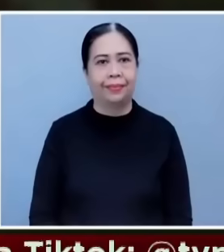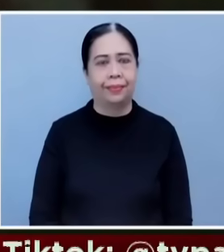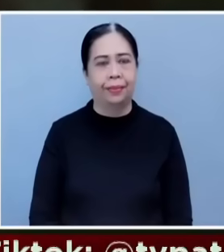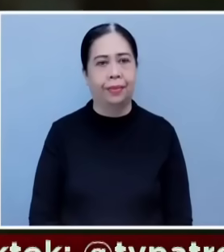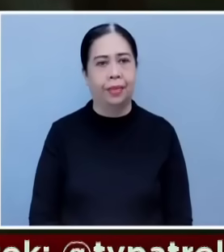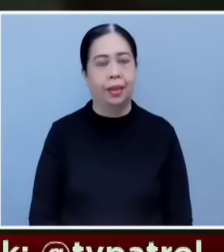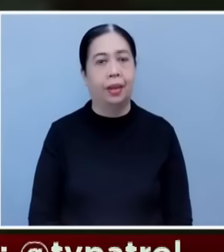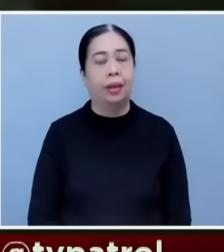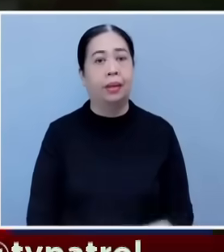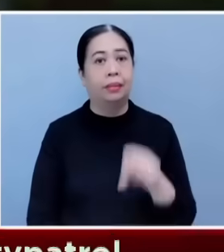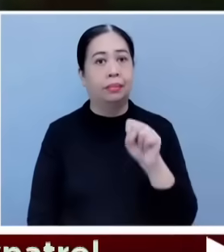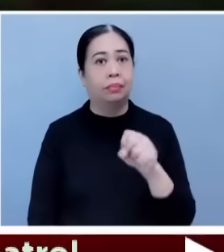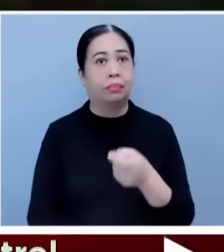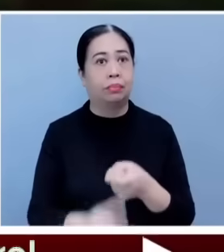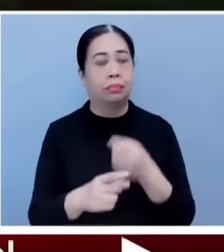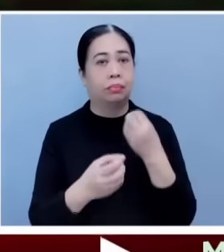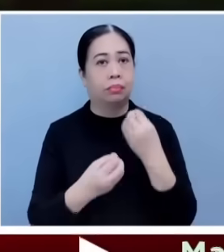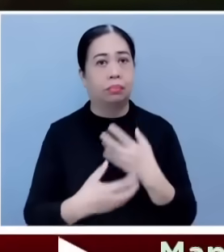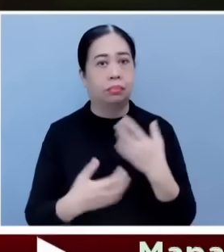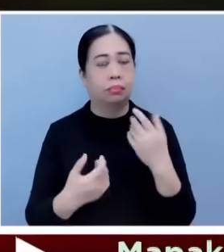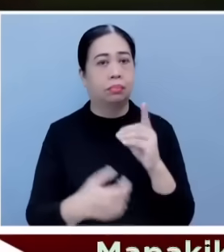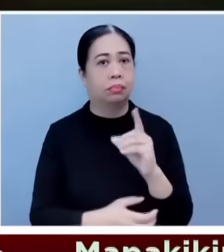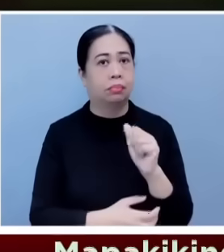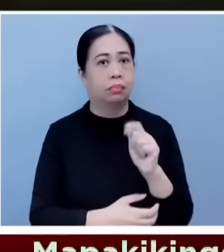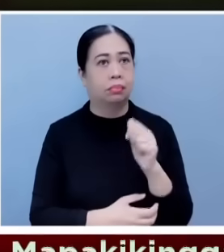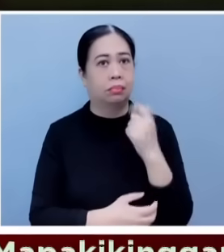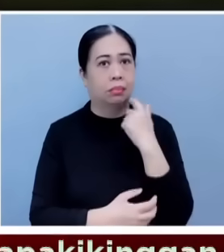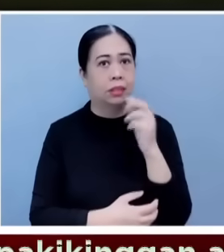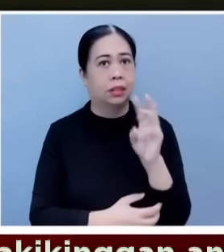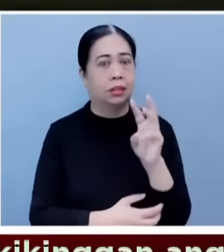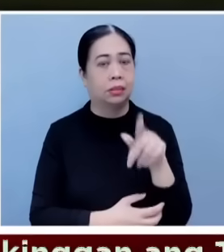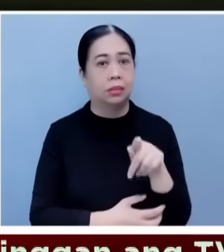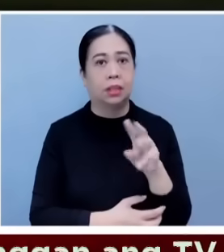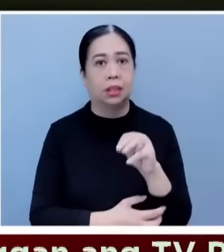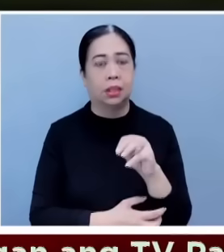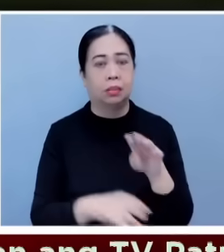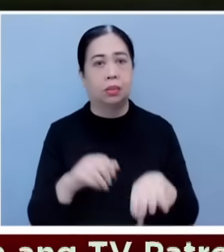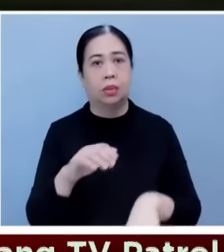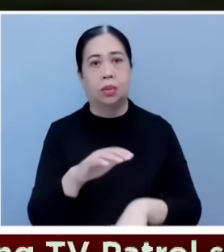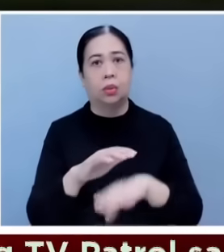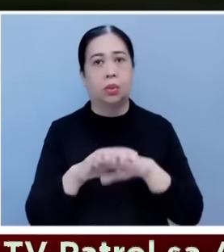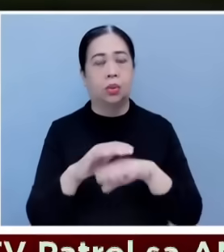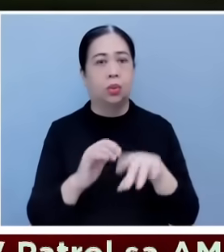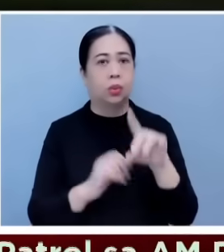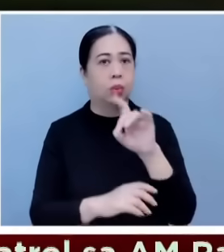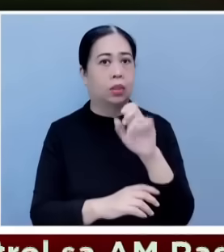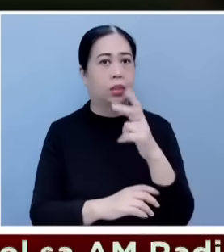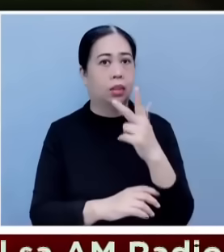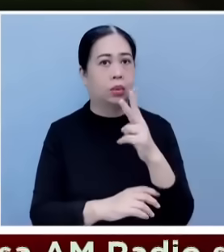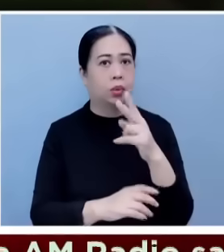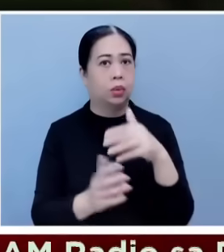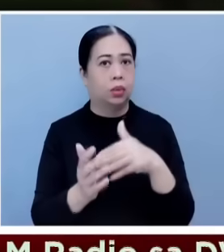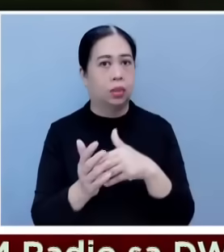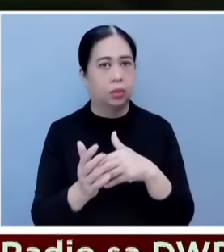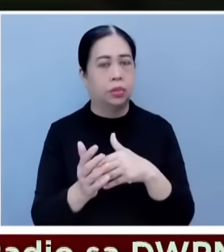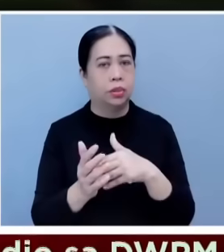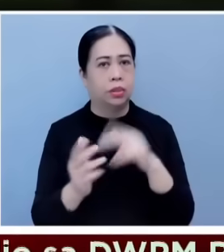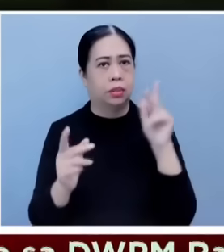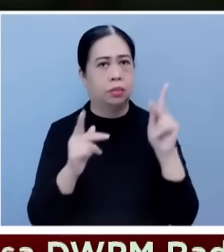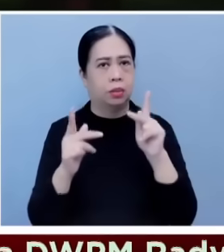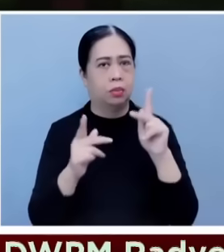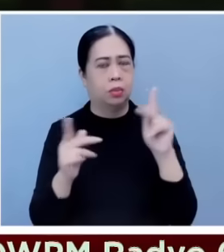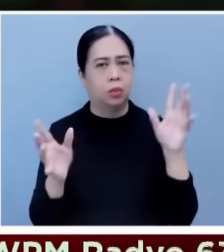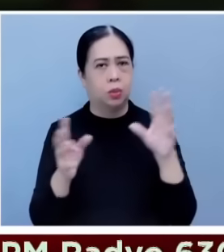Yes kabayan, base sa pinakahuling datos, kaninang alas 6 ng gabi ay kumalo na sa 132,000 ang mga tao dito sa